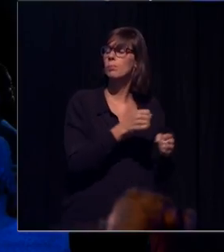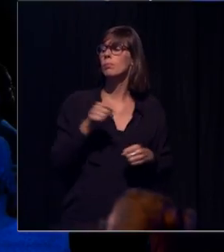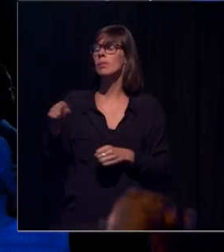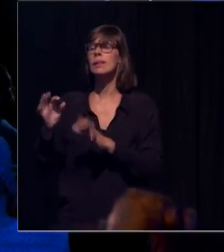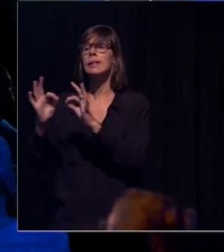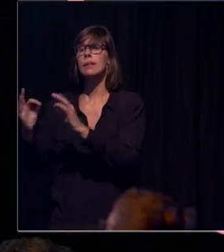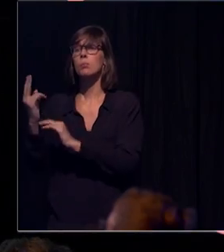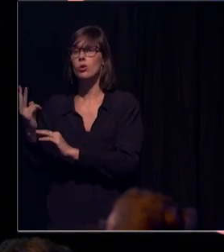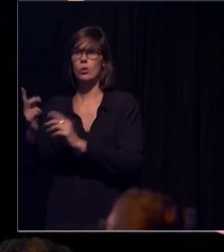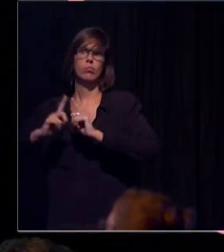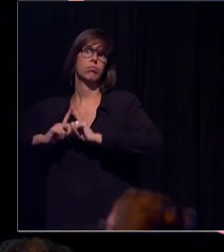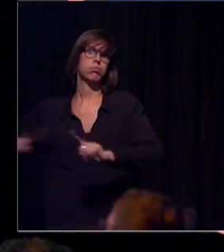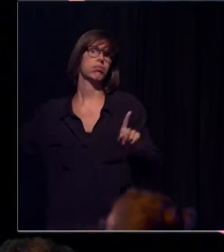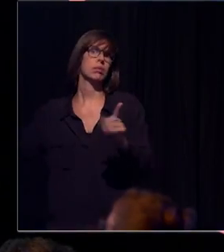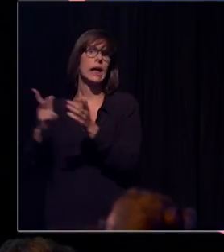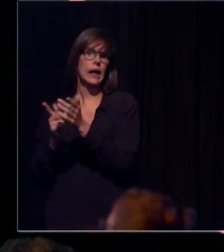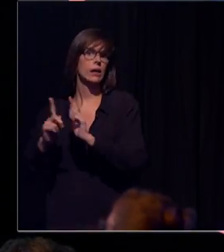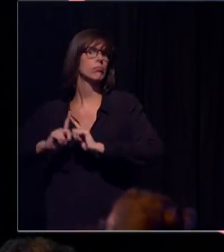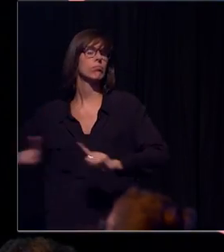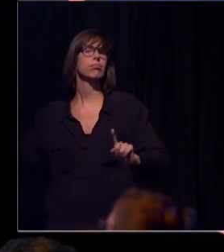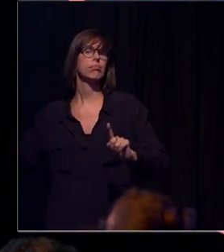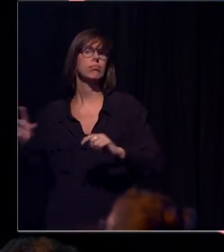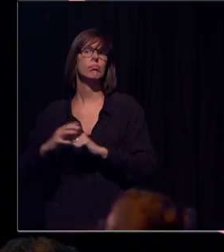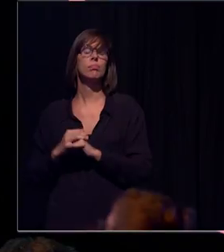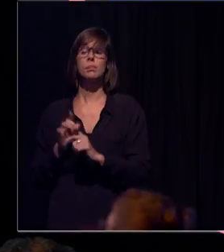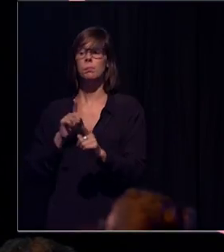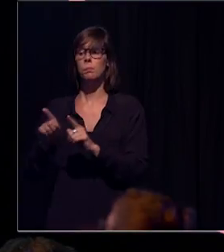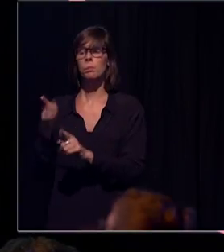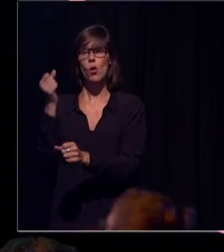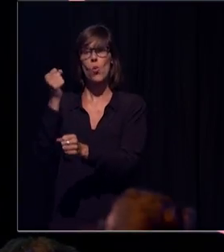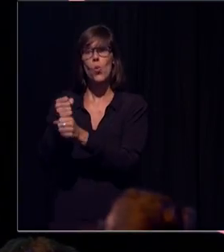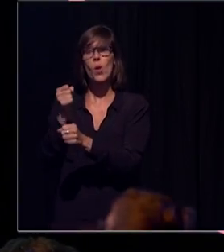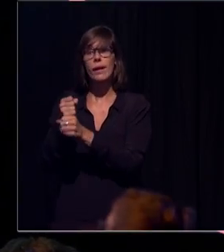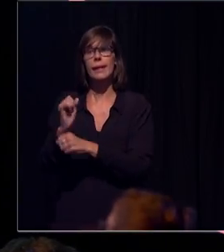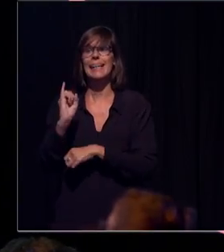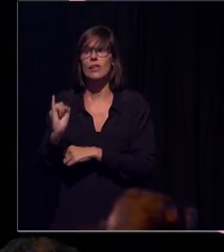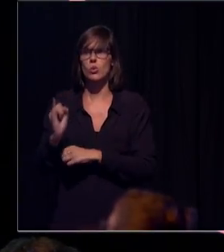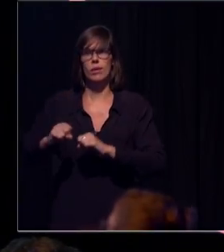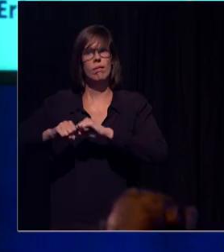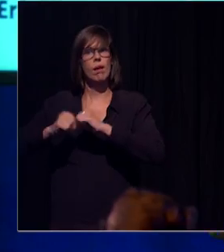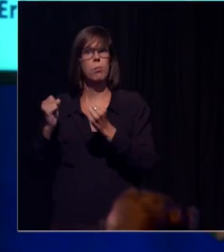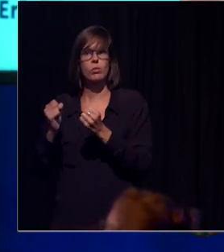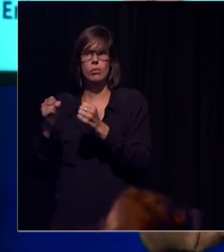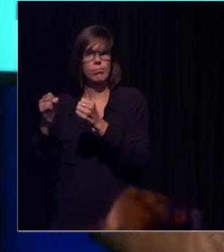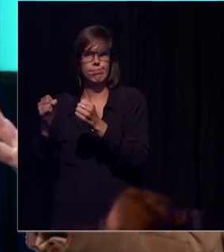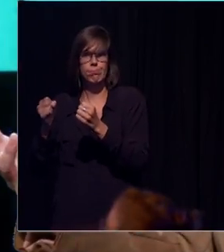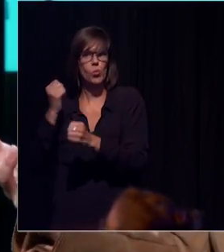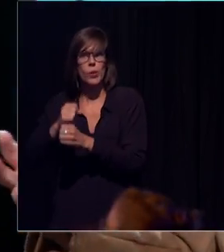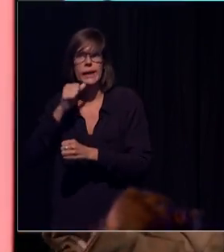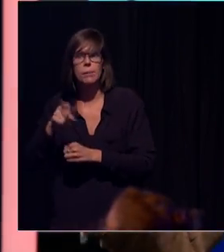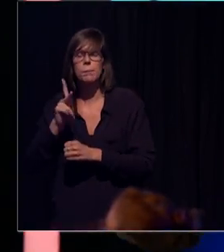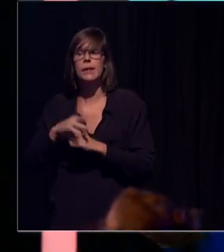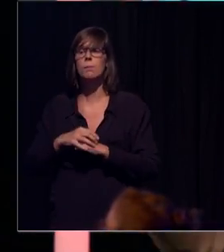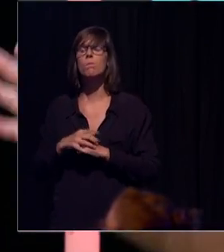insteek dan type 1 diabetes. Bij type 1 is de betacel die insuline maakt stuk. Bij type 2